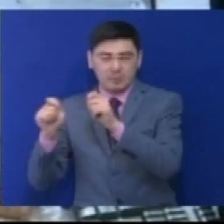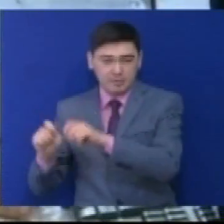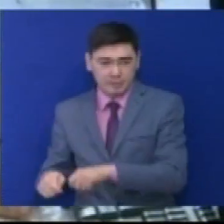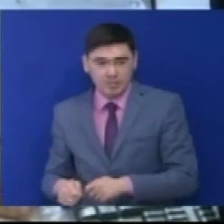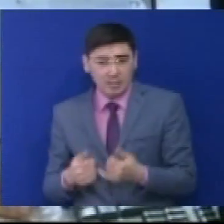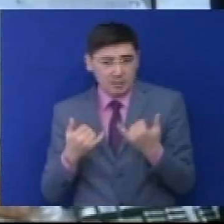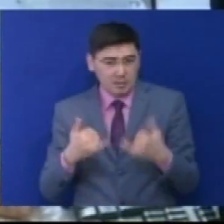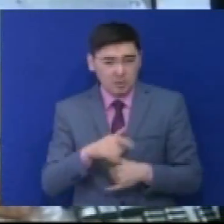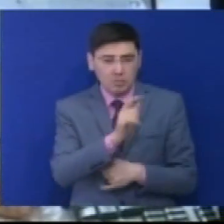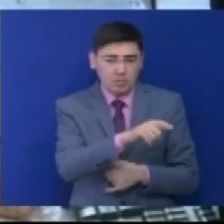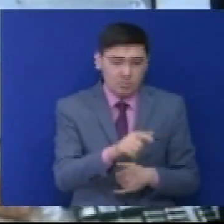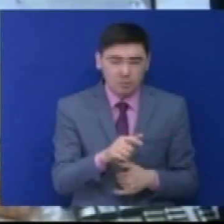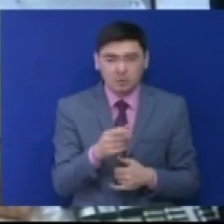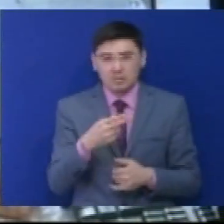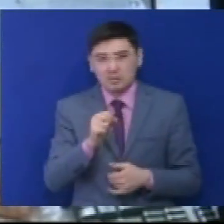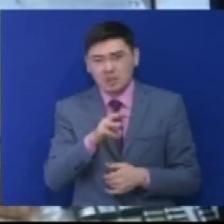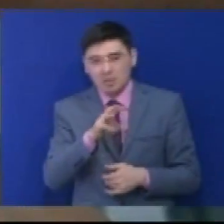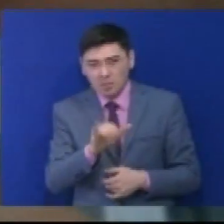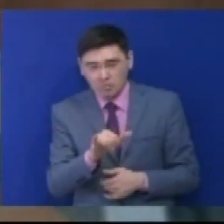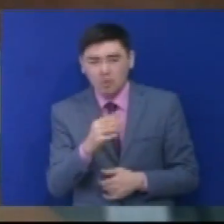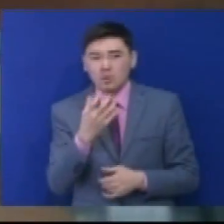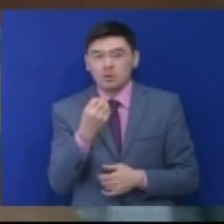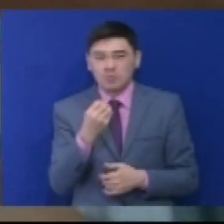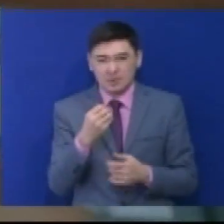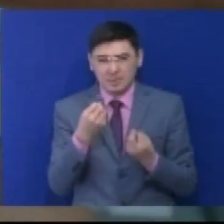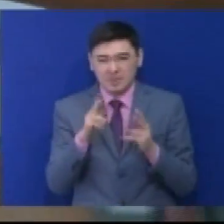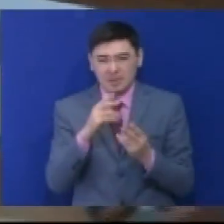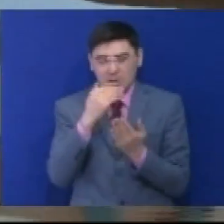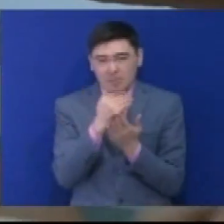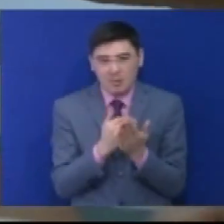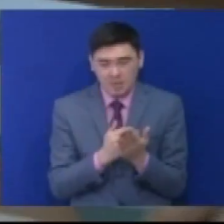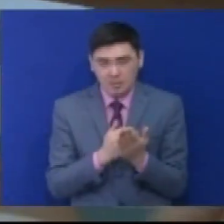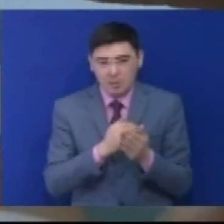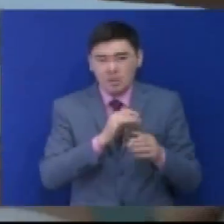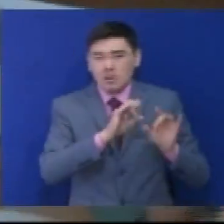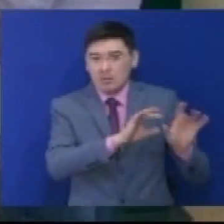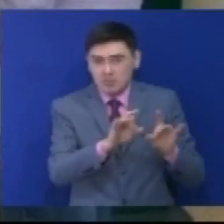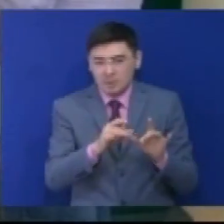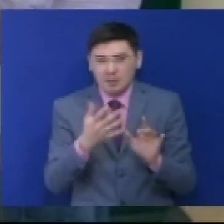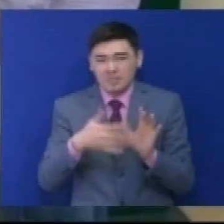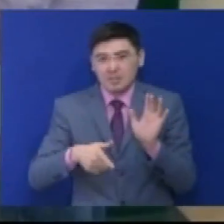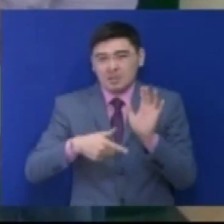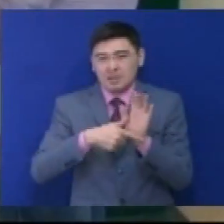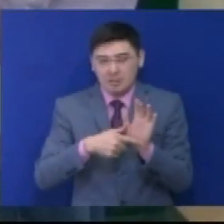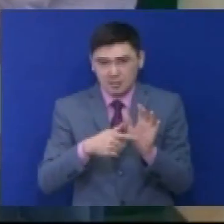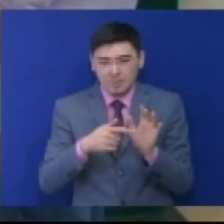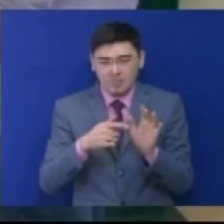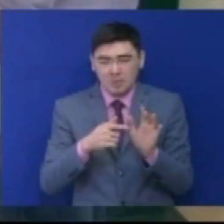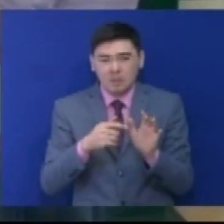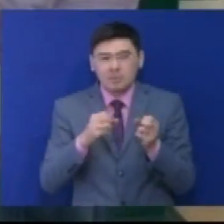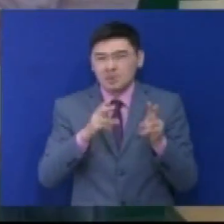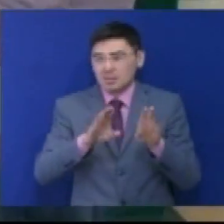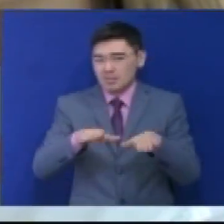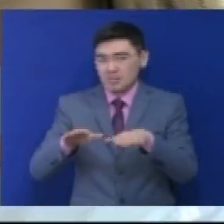жүргізілуде. Емделушілерді Дамумет мобильді қосымшасы туралы хабардар ету және оқыту үшін 57 сандық цифрлық сауаттылық